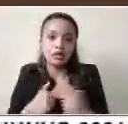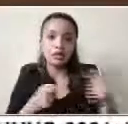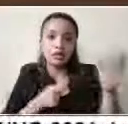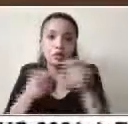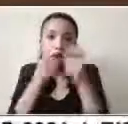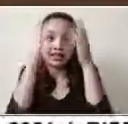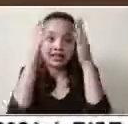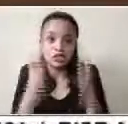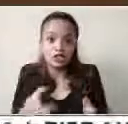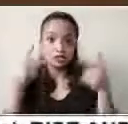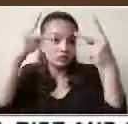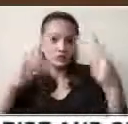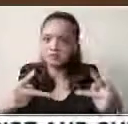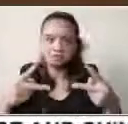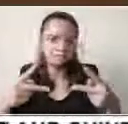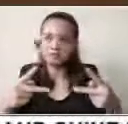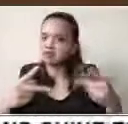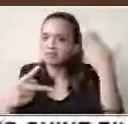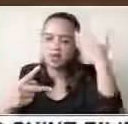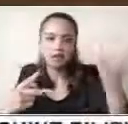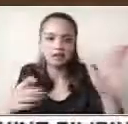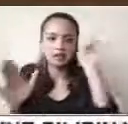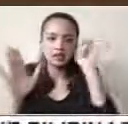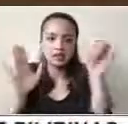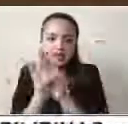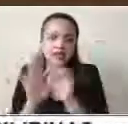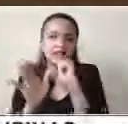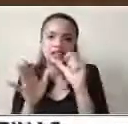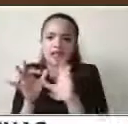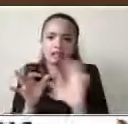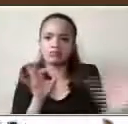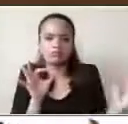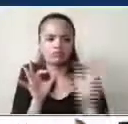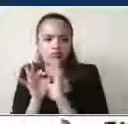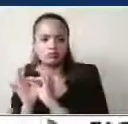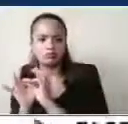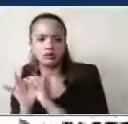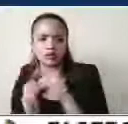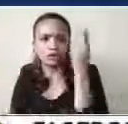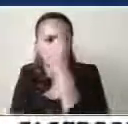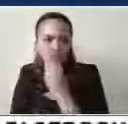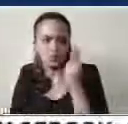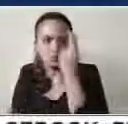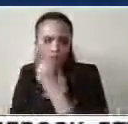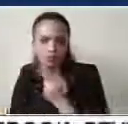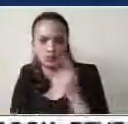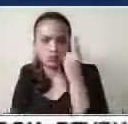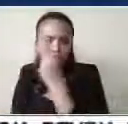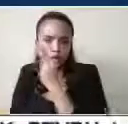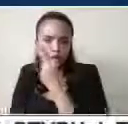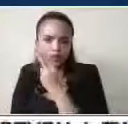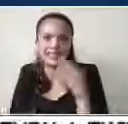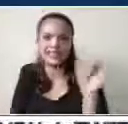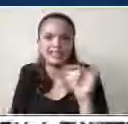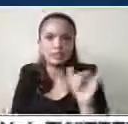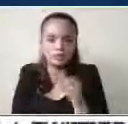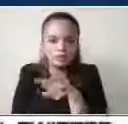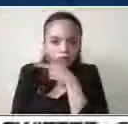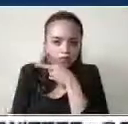Concepcion Lanik at mismong mga anak daw niya ang nagkumbinsi sa kanyang magpabakuna. Masaya na ako dahil ligtas na ako